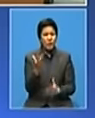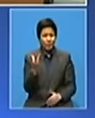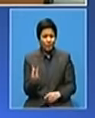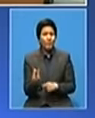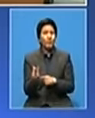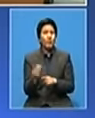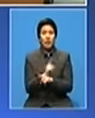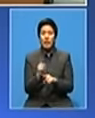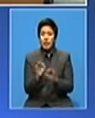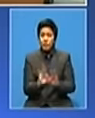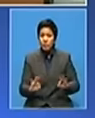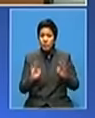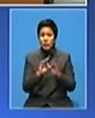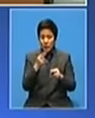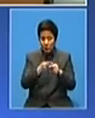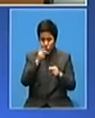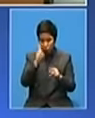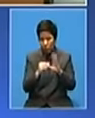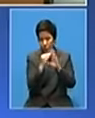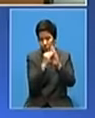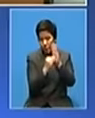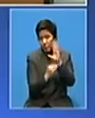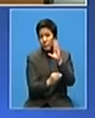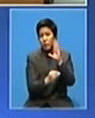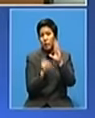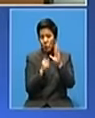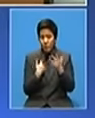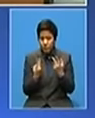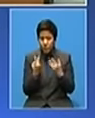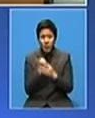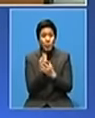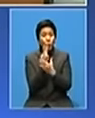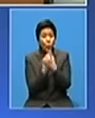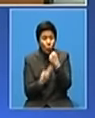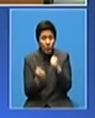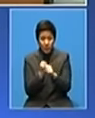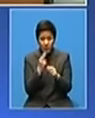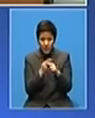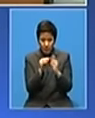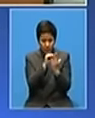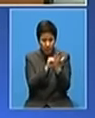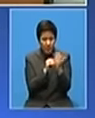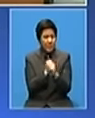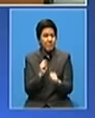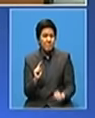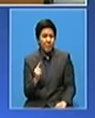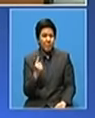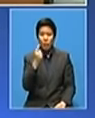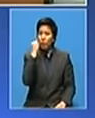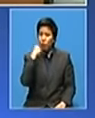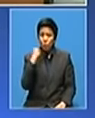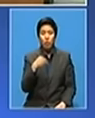ต่ปัญหาอยู่ที่การลงทะเบียนนะครับก็จะทำควบคู่ไปกับการปรับปรุงทะเบียนเหล่านั้นให้มีความสมบูรณ์ทันสมัยนะ